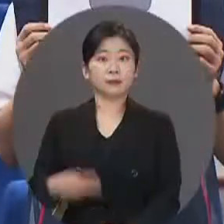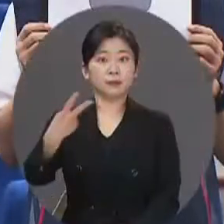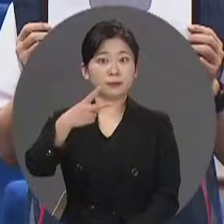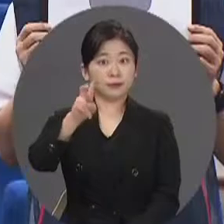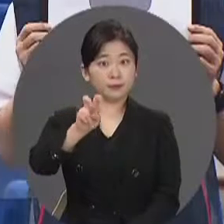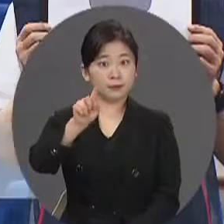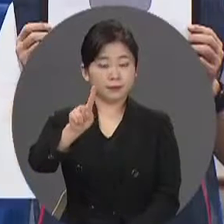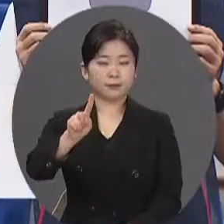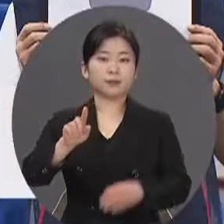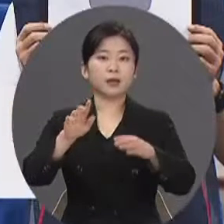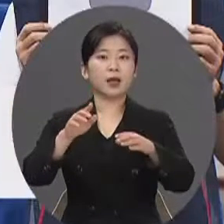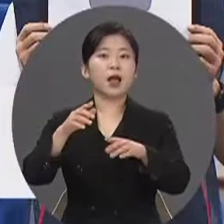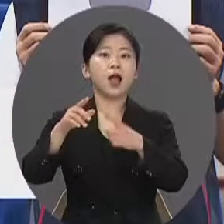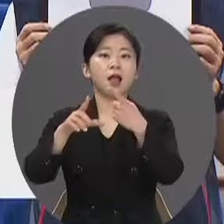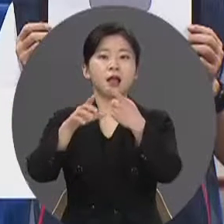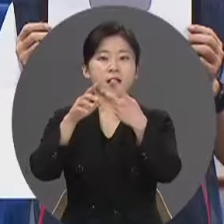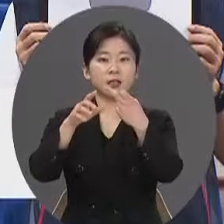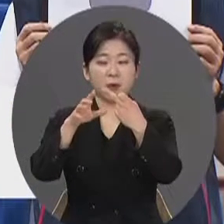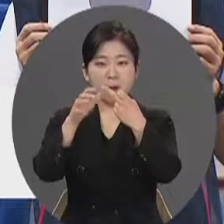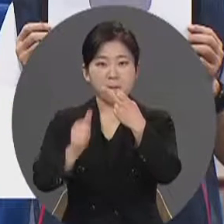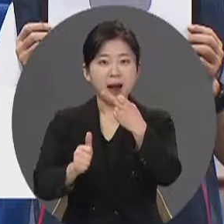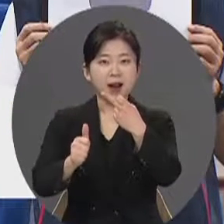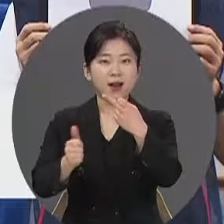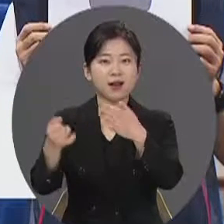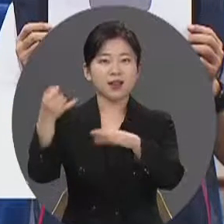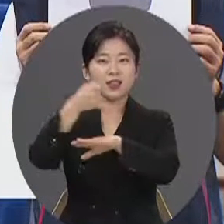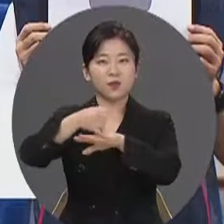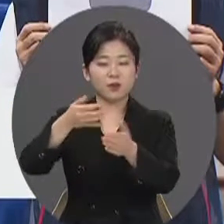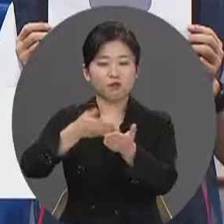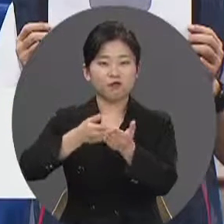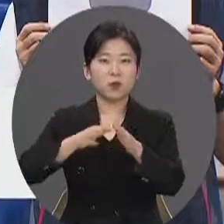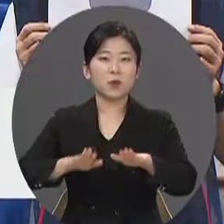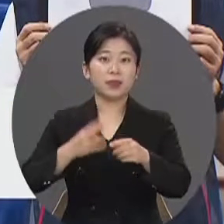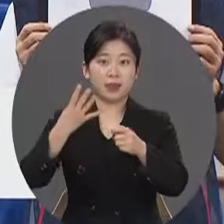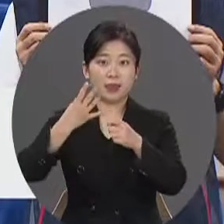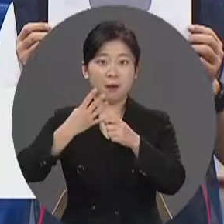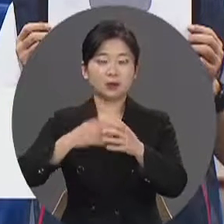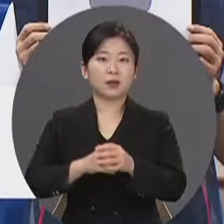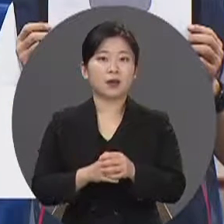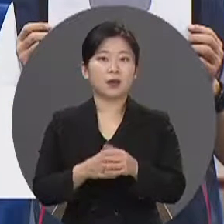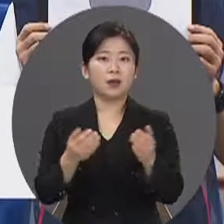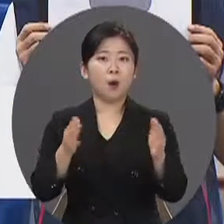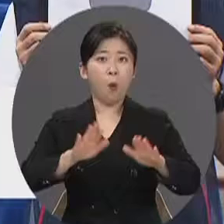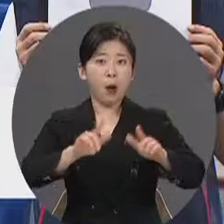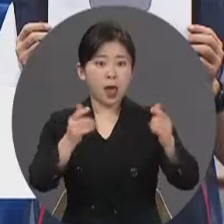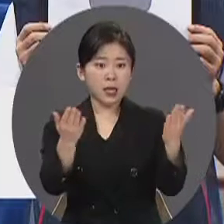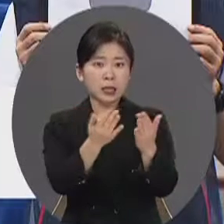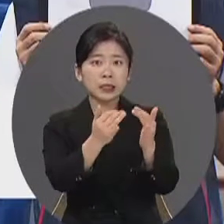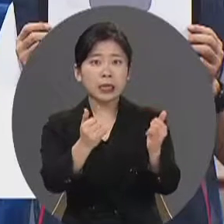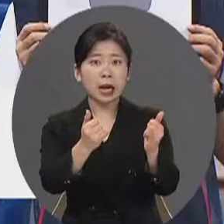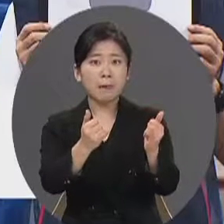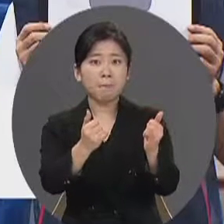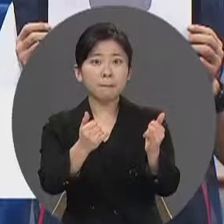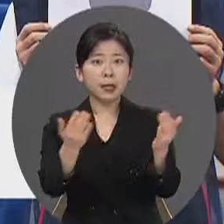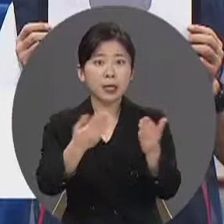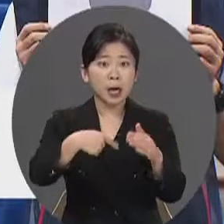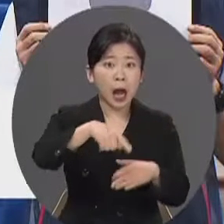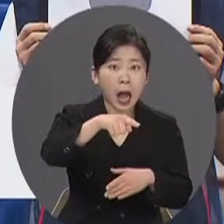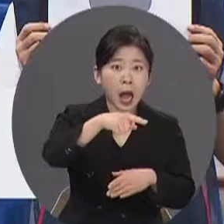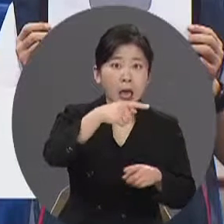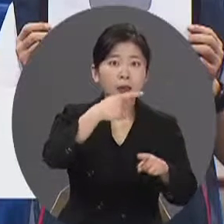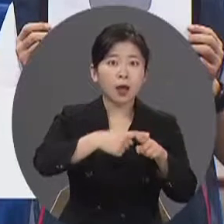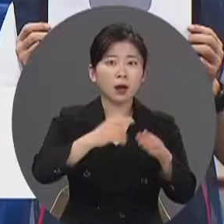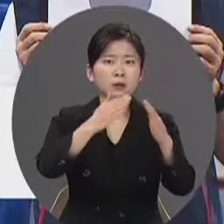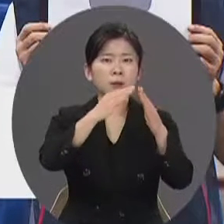2021년 연말 기획뉴스 네 번째 순서 입니다 올해도 노동자가 일터에서 돌아오지 못하는 중대 재해를 비롯해서